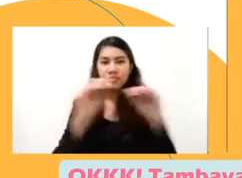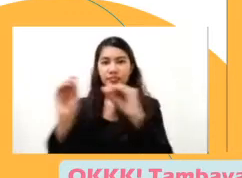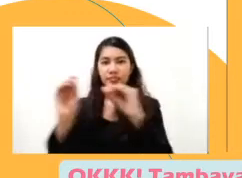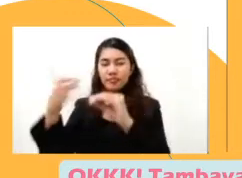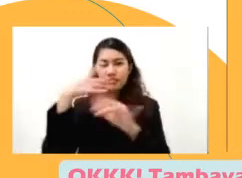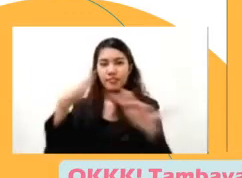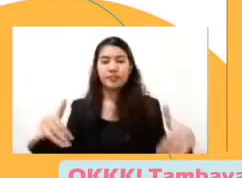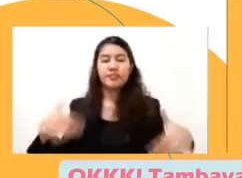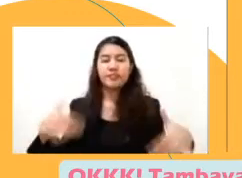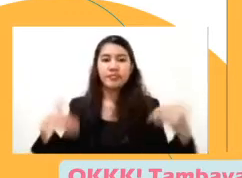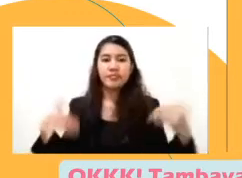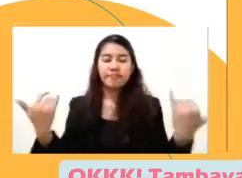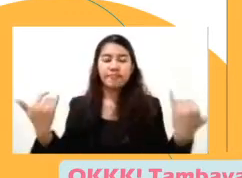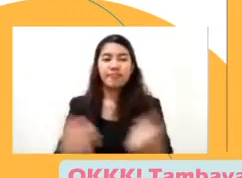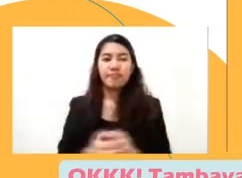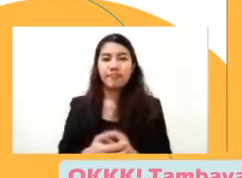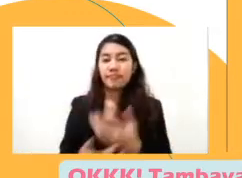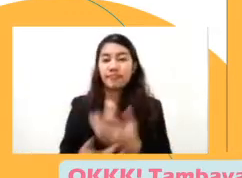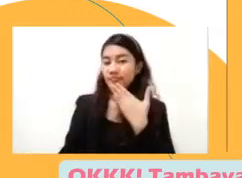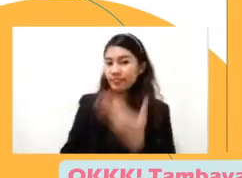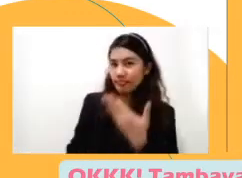katambayers. Maraming salamat po!